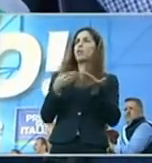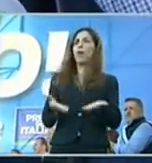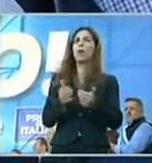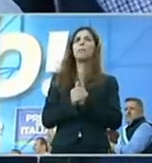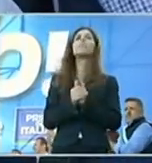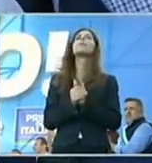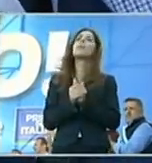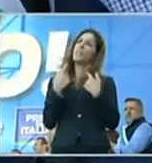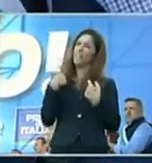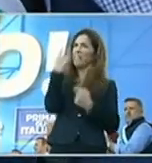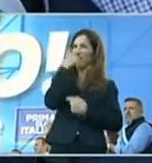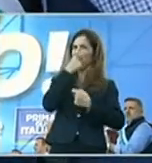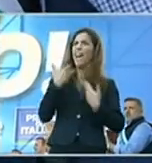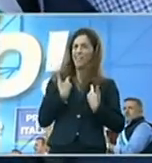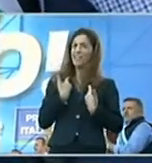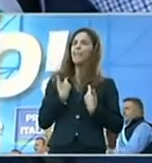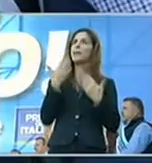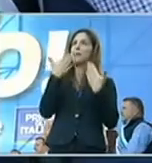con tutti i miei difetti.